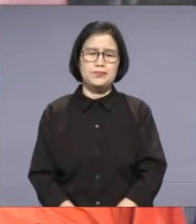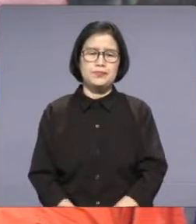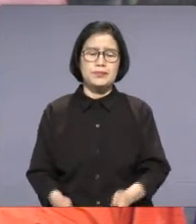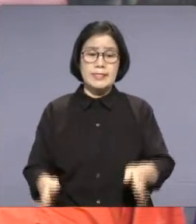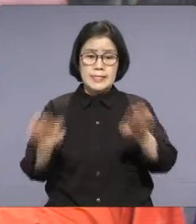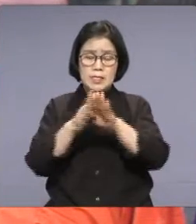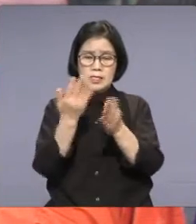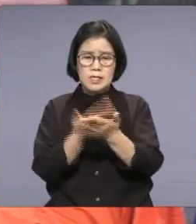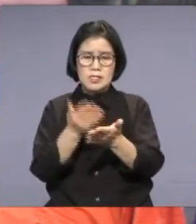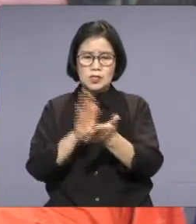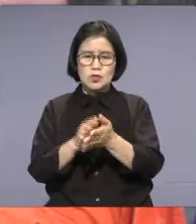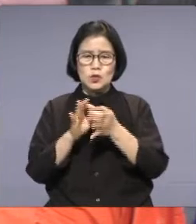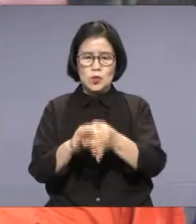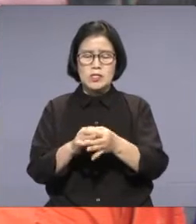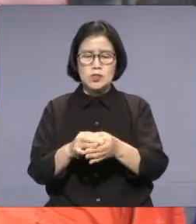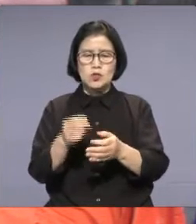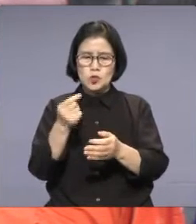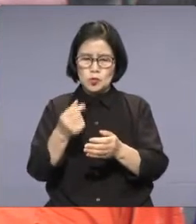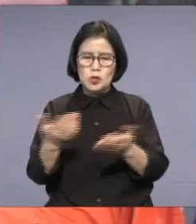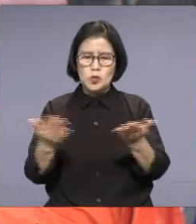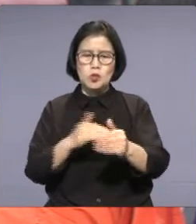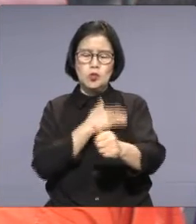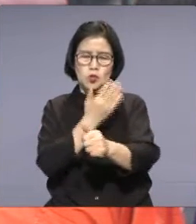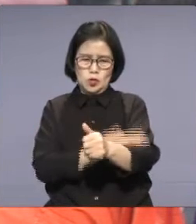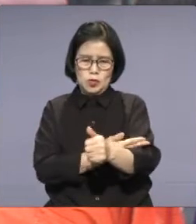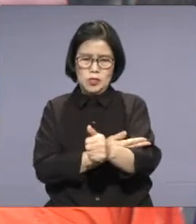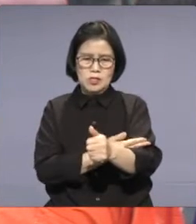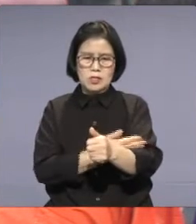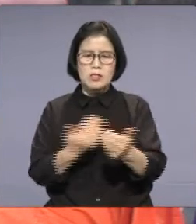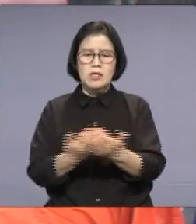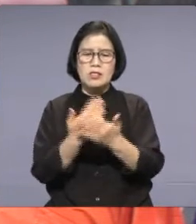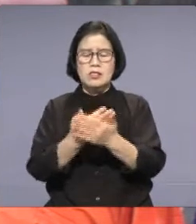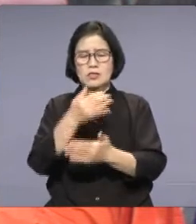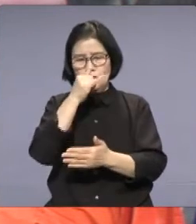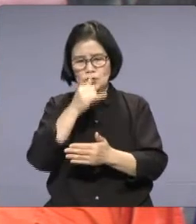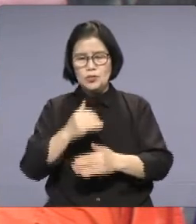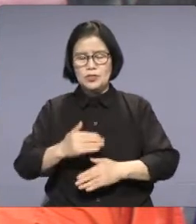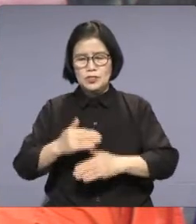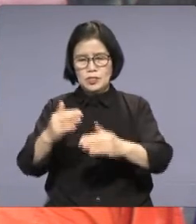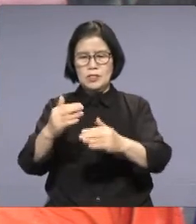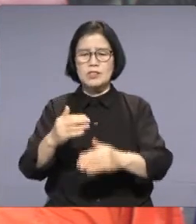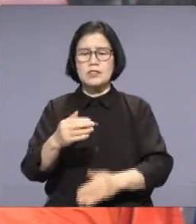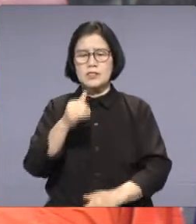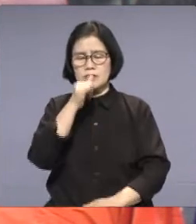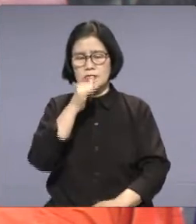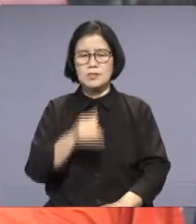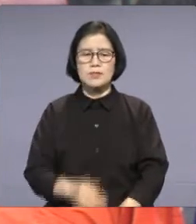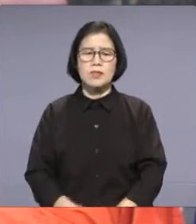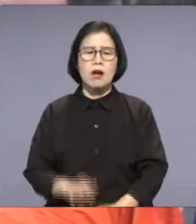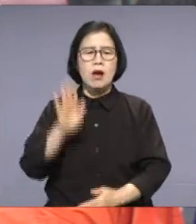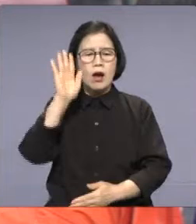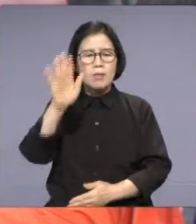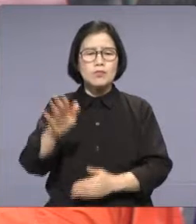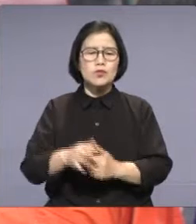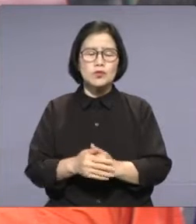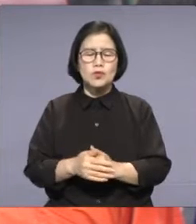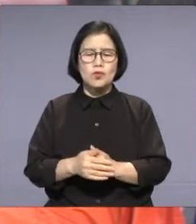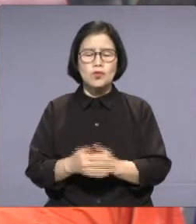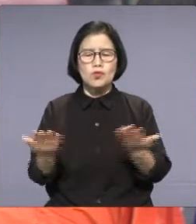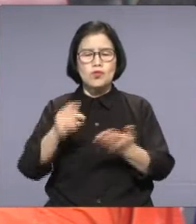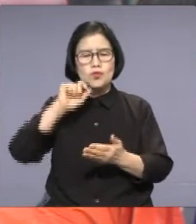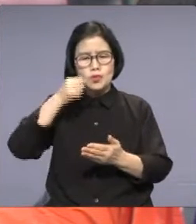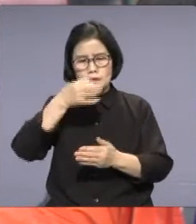통해서 조금이나마 이제 노동 권익 차원에서 좀 향상될 수 있게끔 진행이 되어 왔던 거고요. 앞으로도 그